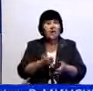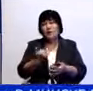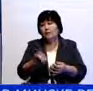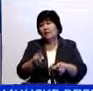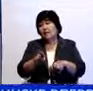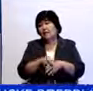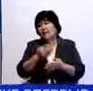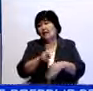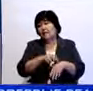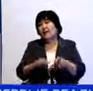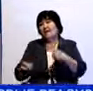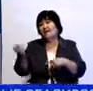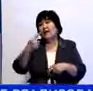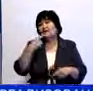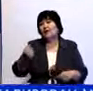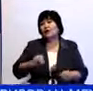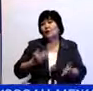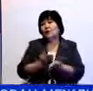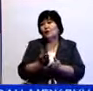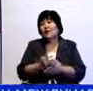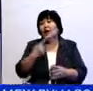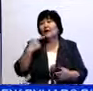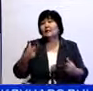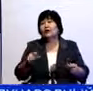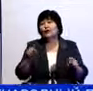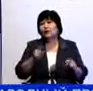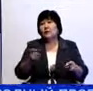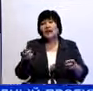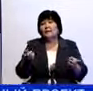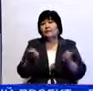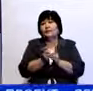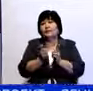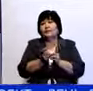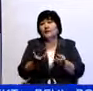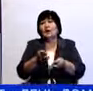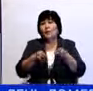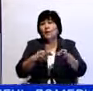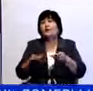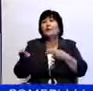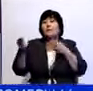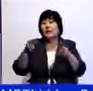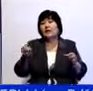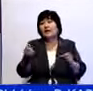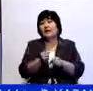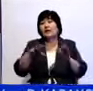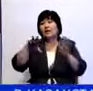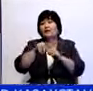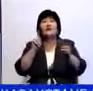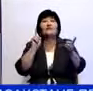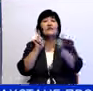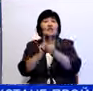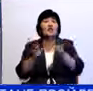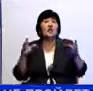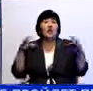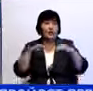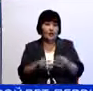полицейских возвращающиеся со службы в армии солдат и что-то не поделили в поезде по прибытию к драку ввязались встречающие